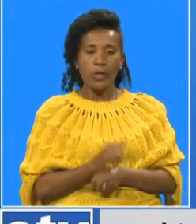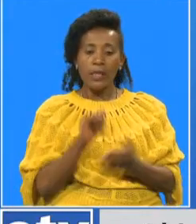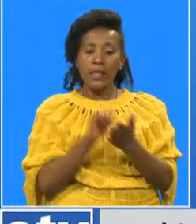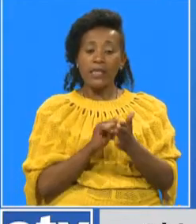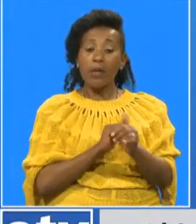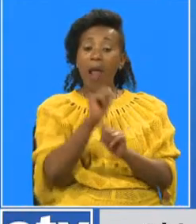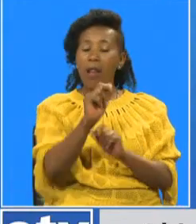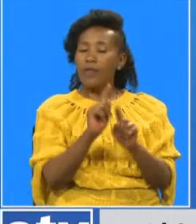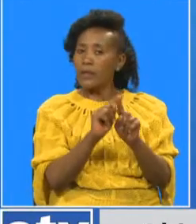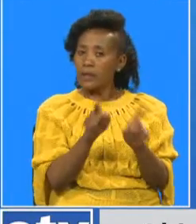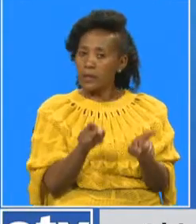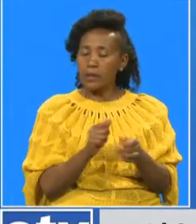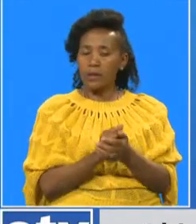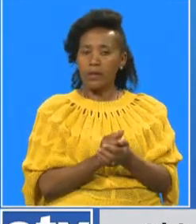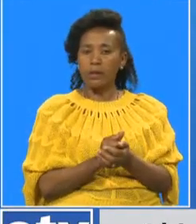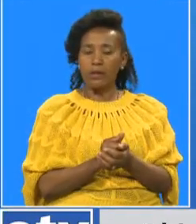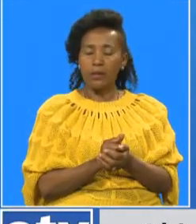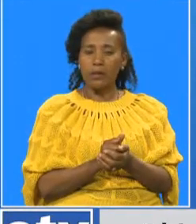ከዚህ ባለፈ ግን